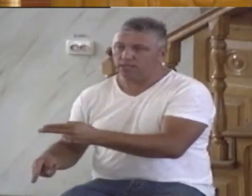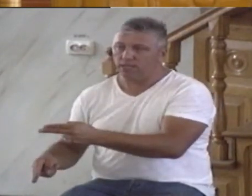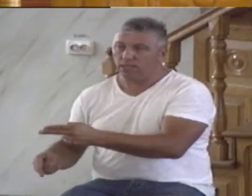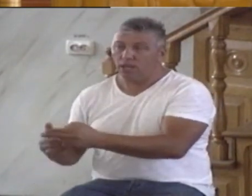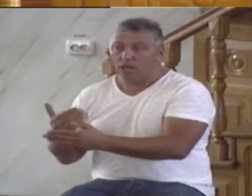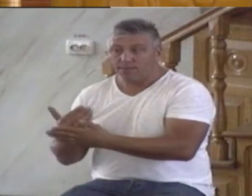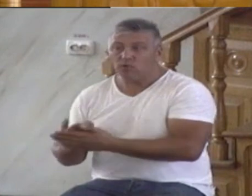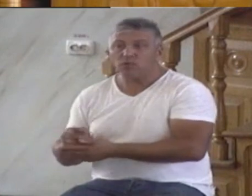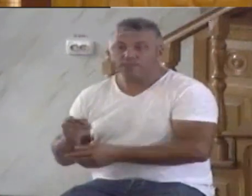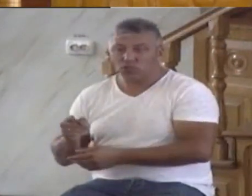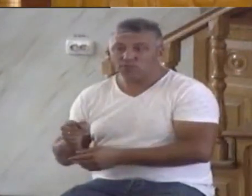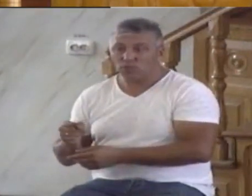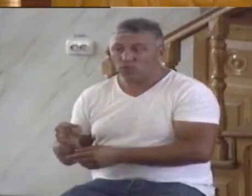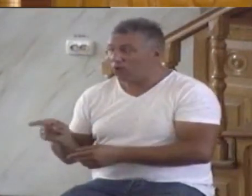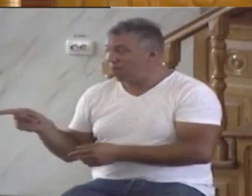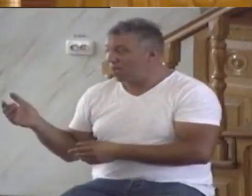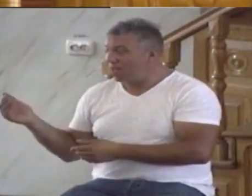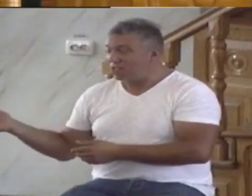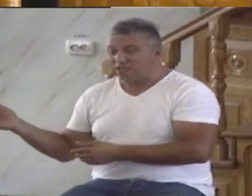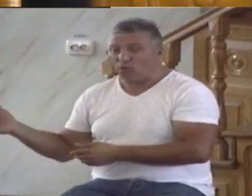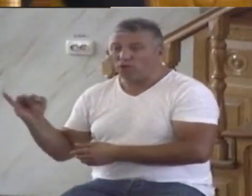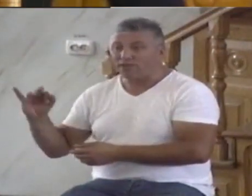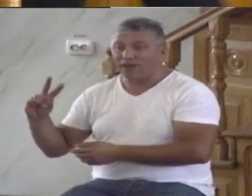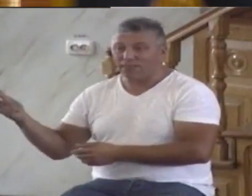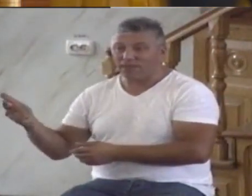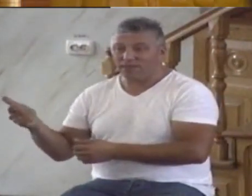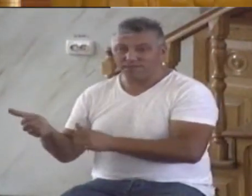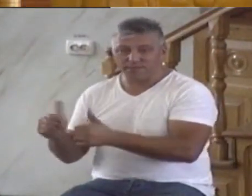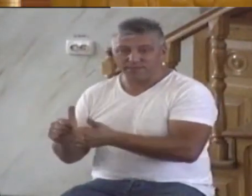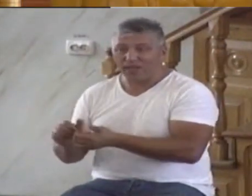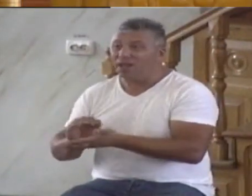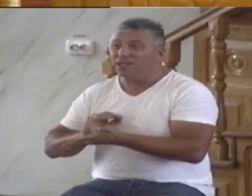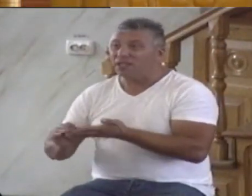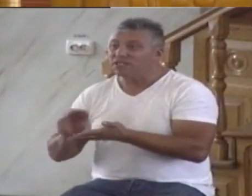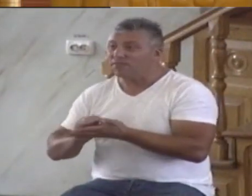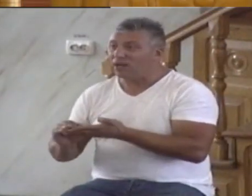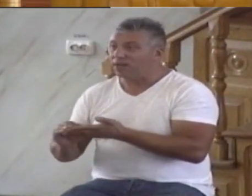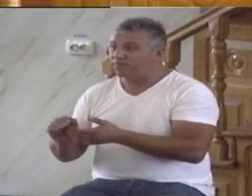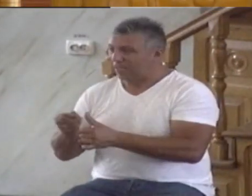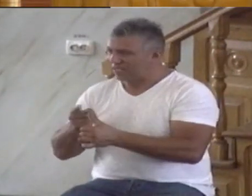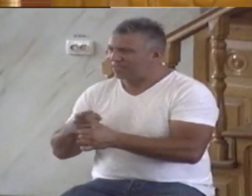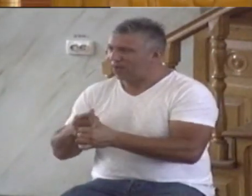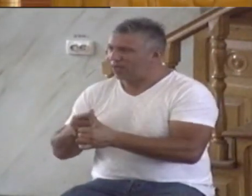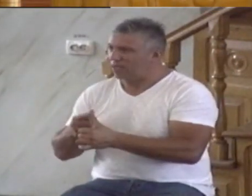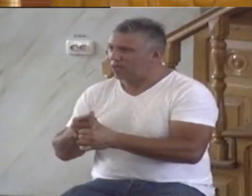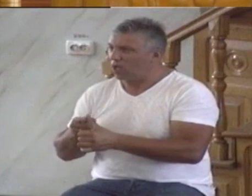почему он назван наибольшим из рожденных женами.